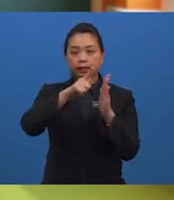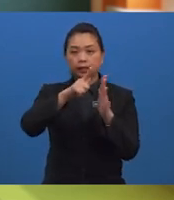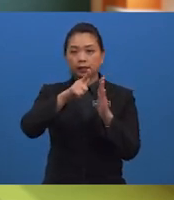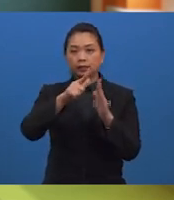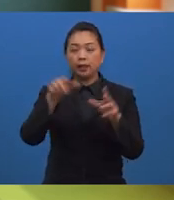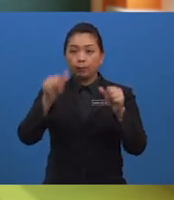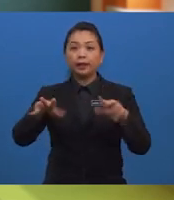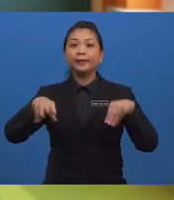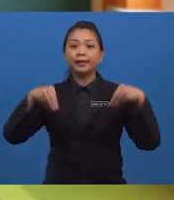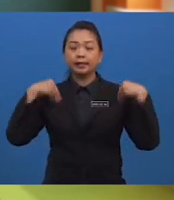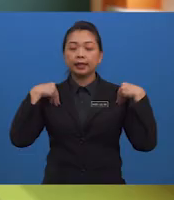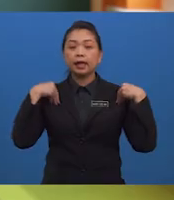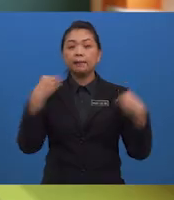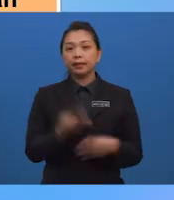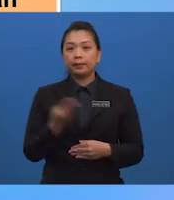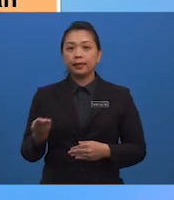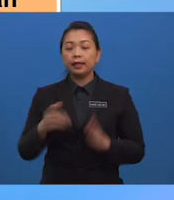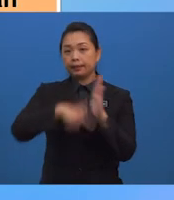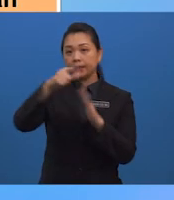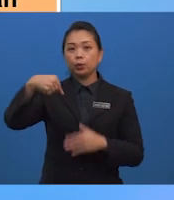barangan berjenama serta berkualiti.